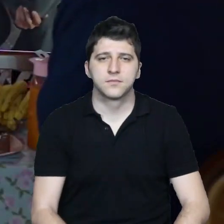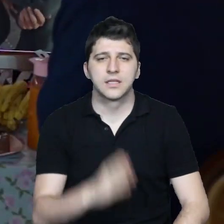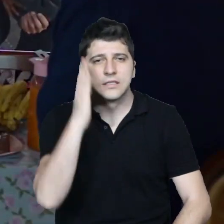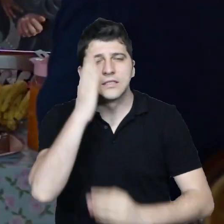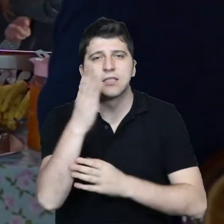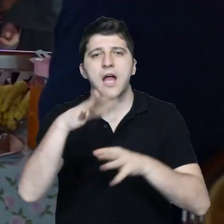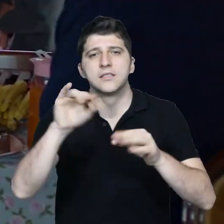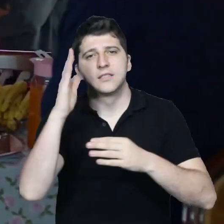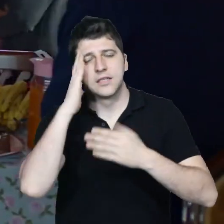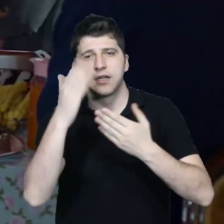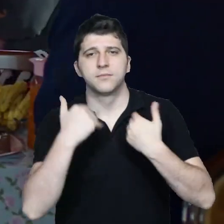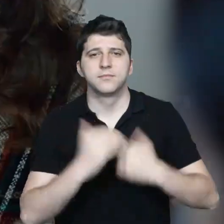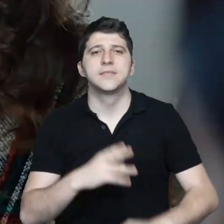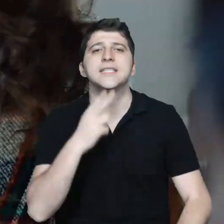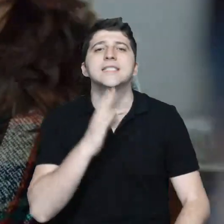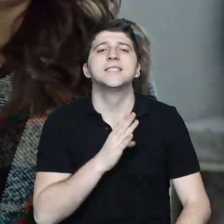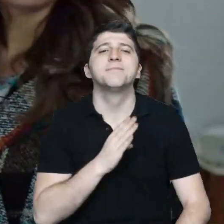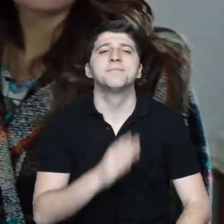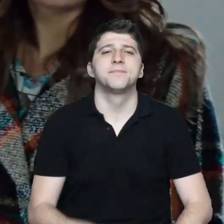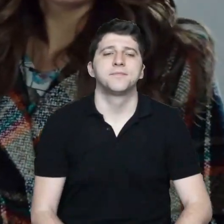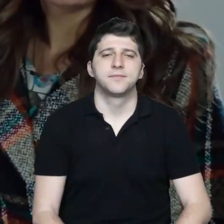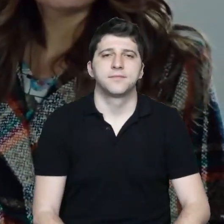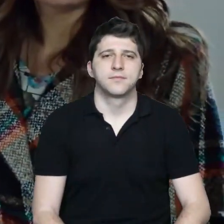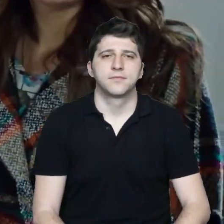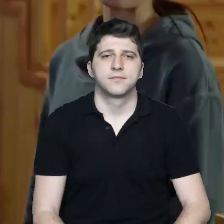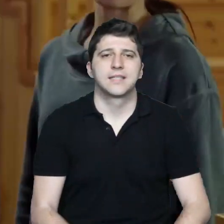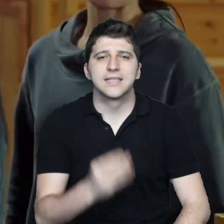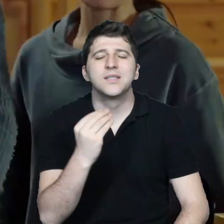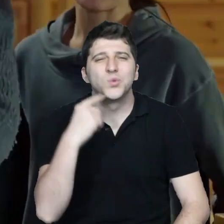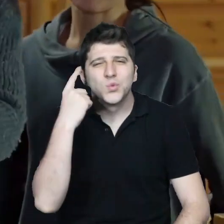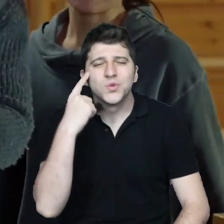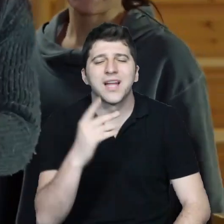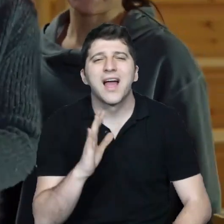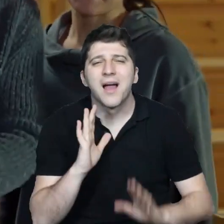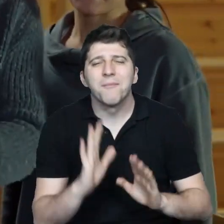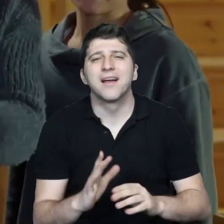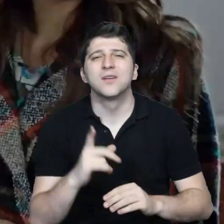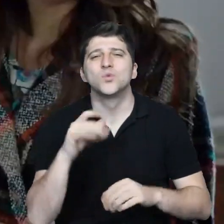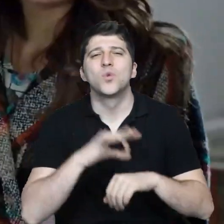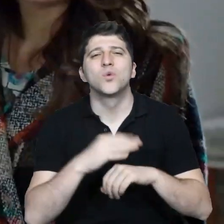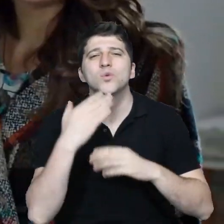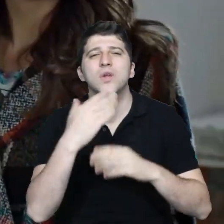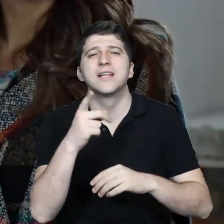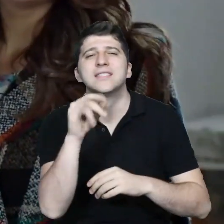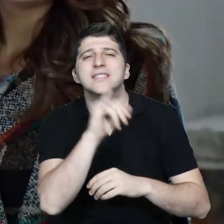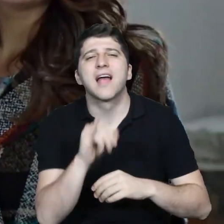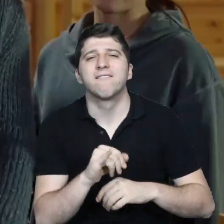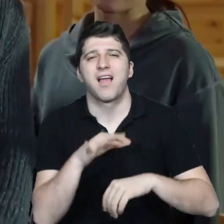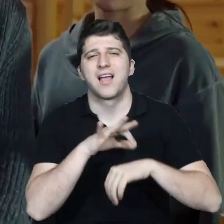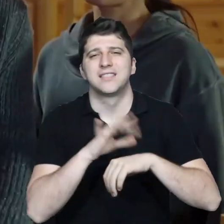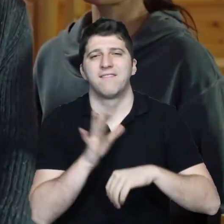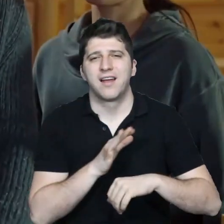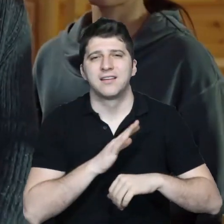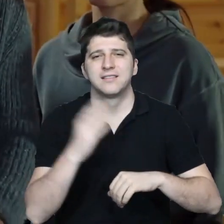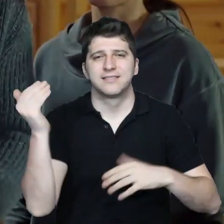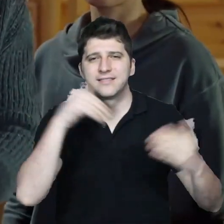yatakta yaptık orada yatıralım. Ha? Kızım, kızım. İyi düşündün de şimdi doktor da söylüyor hani bünyesi zayıftır daha.